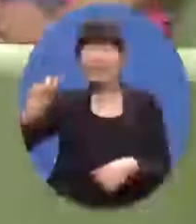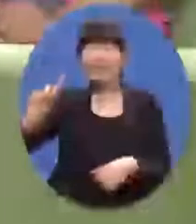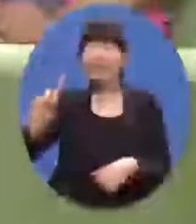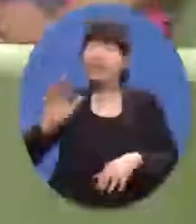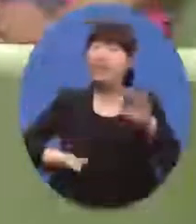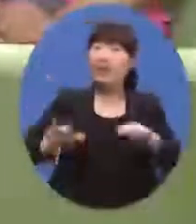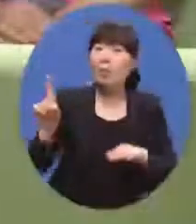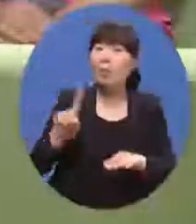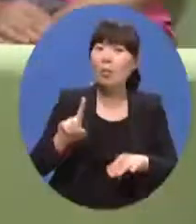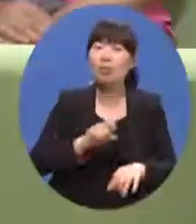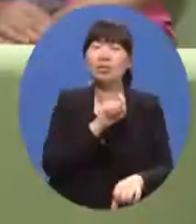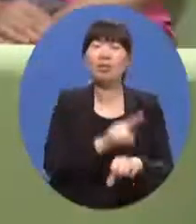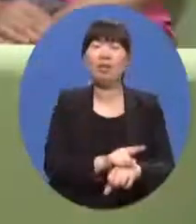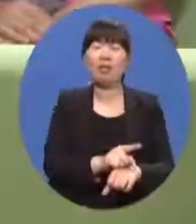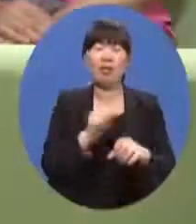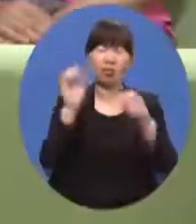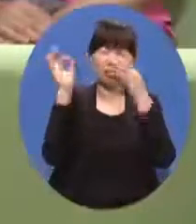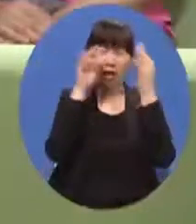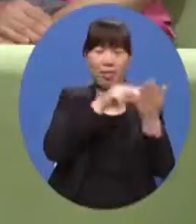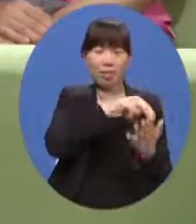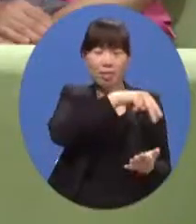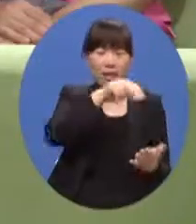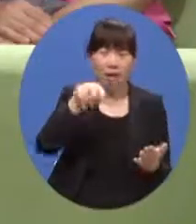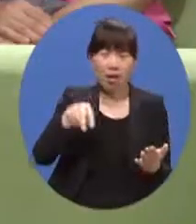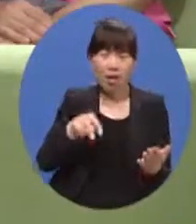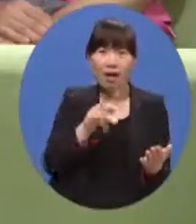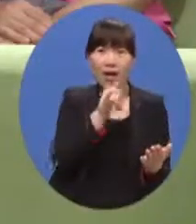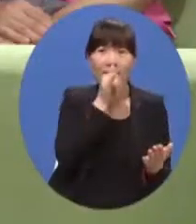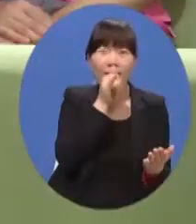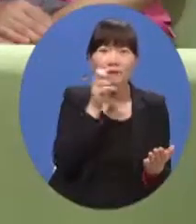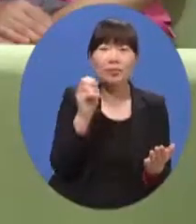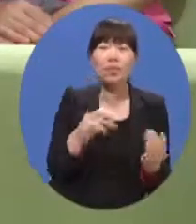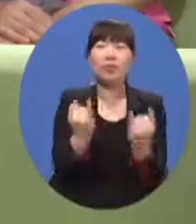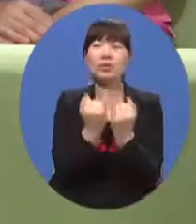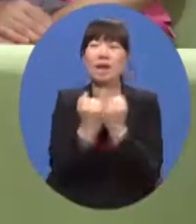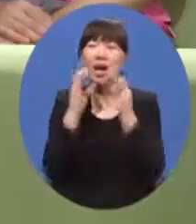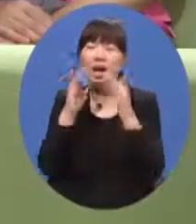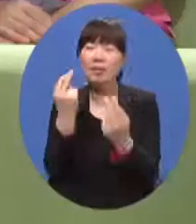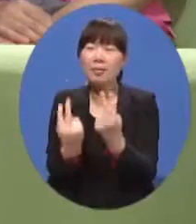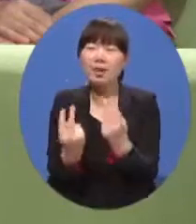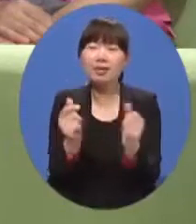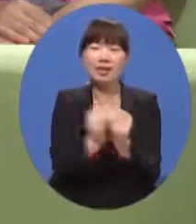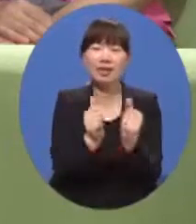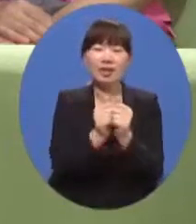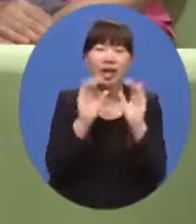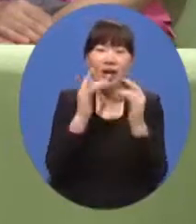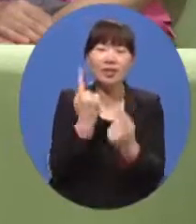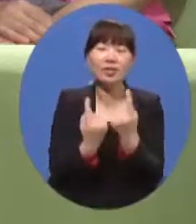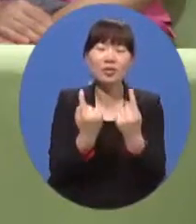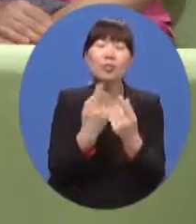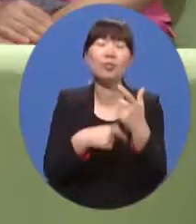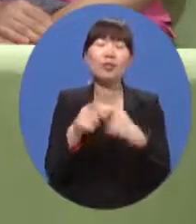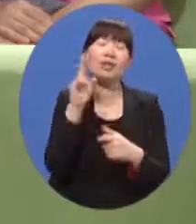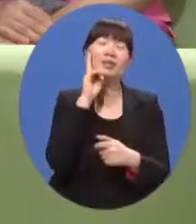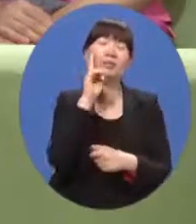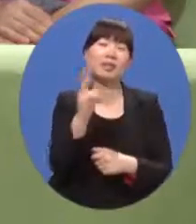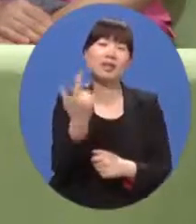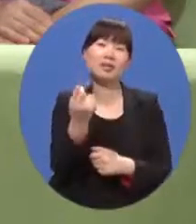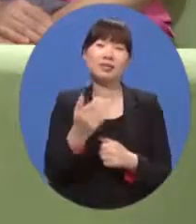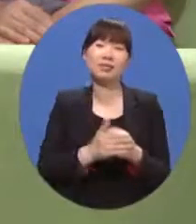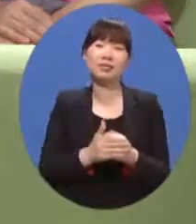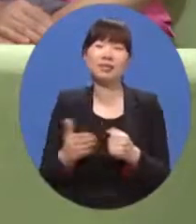성향이 산만한 경우들이 있는 경우가 있고요. 또 여자아이들에 비해서 남자아이들이 조금 더 산만합니다. 네,